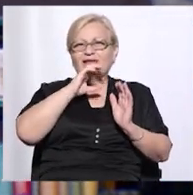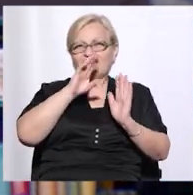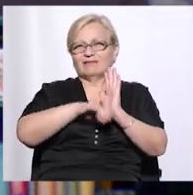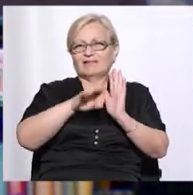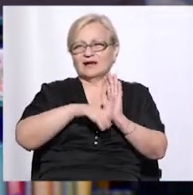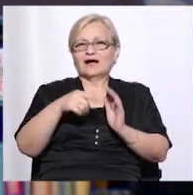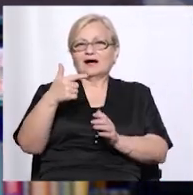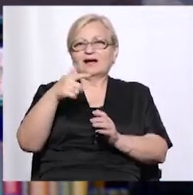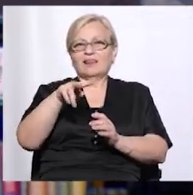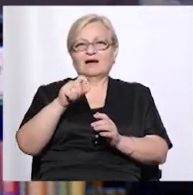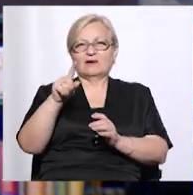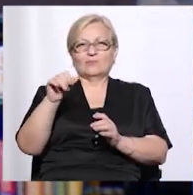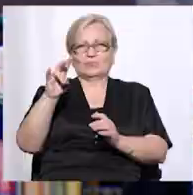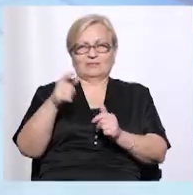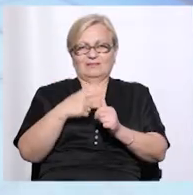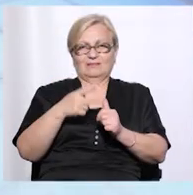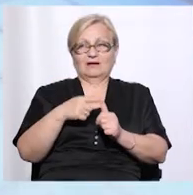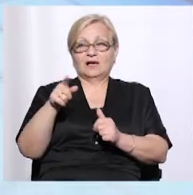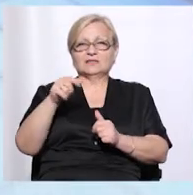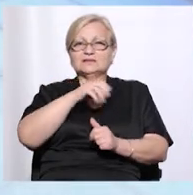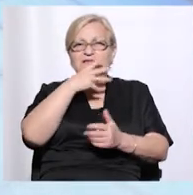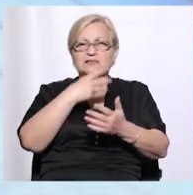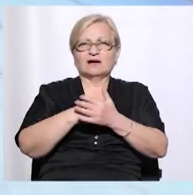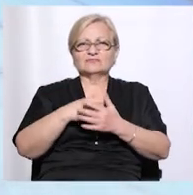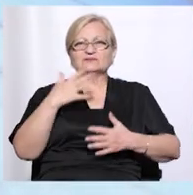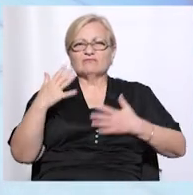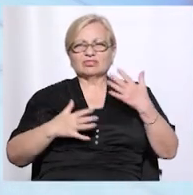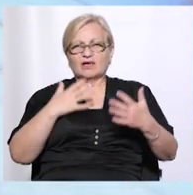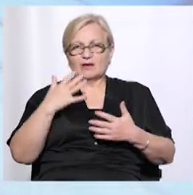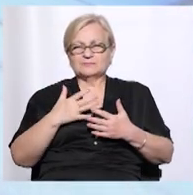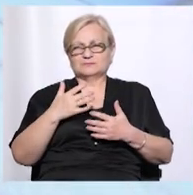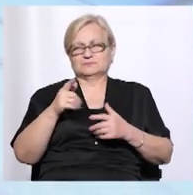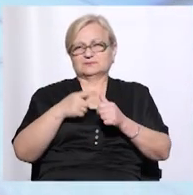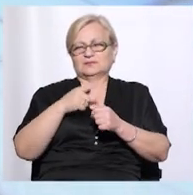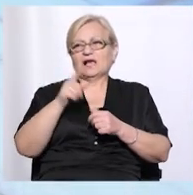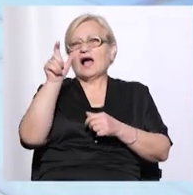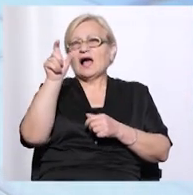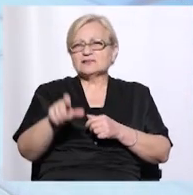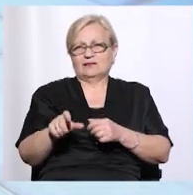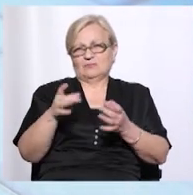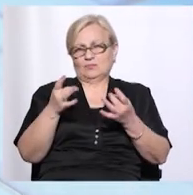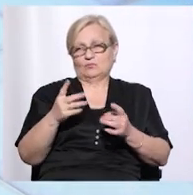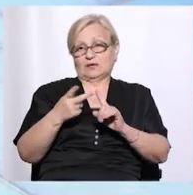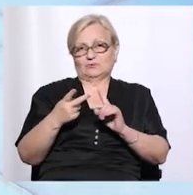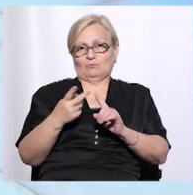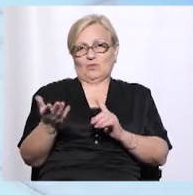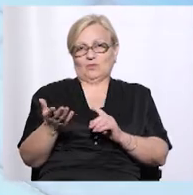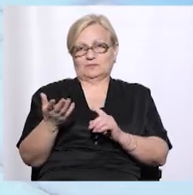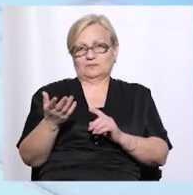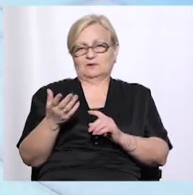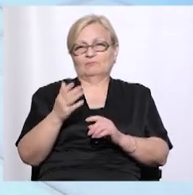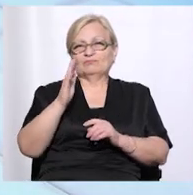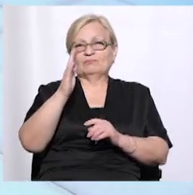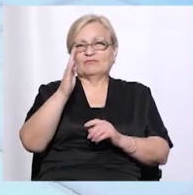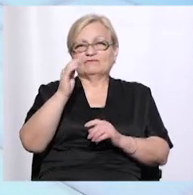თავის ვნებებს აყოლილი, ხო, გიორგი, ადამიანი გიორგი. ვასილ